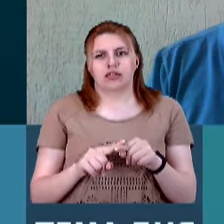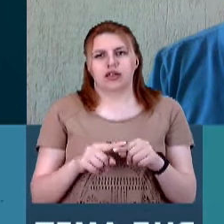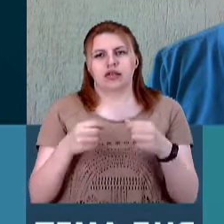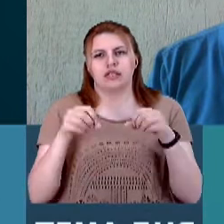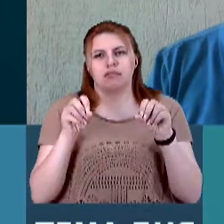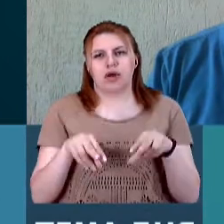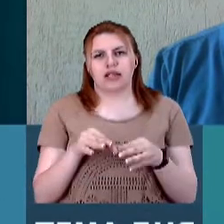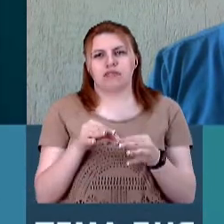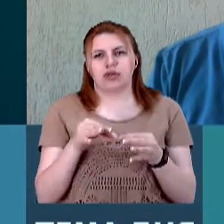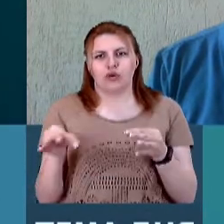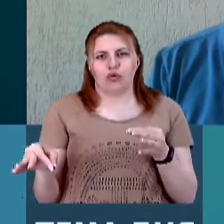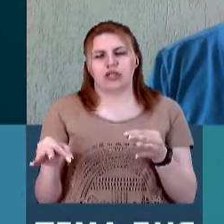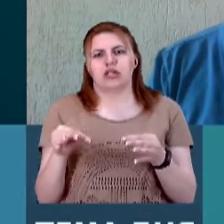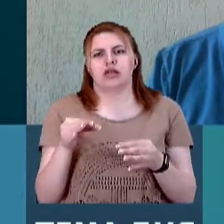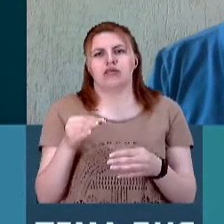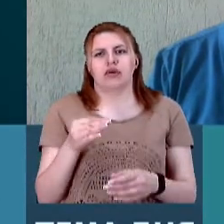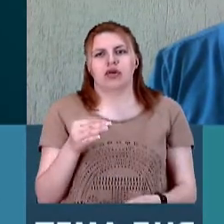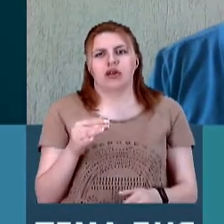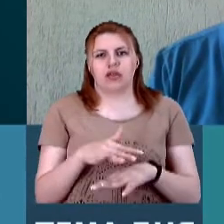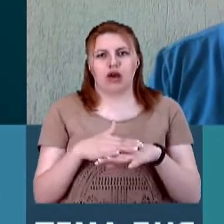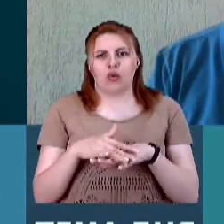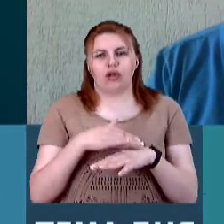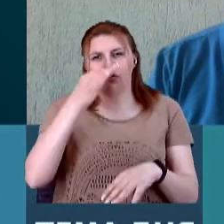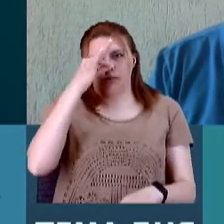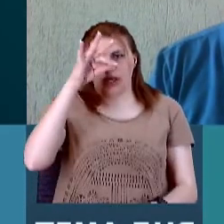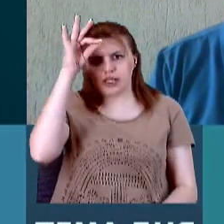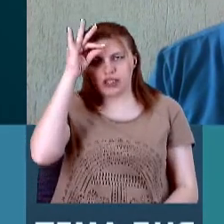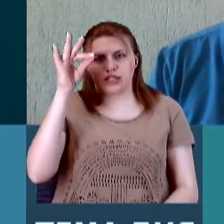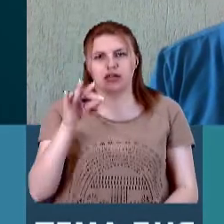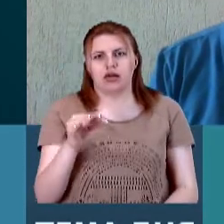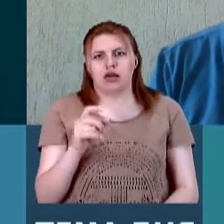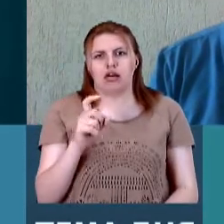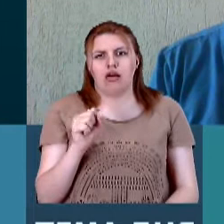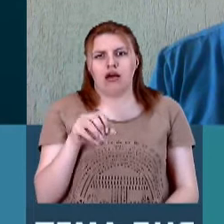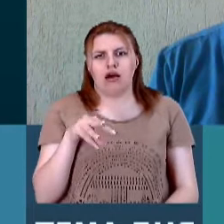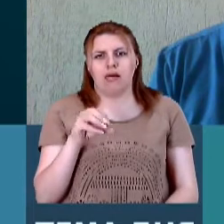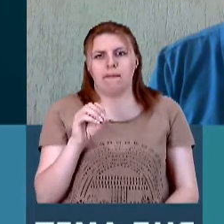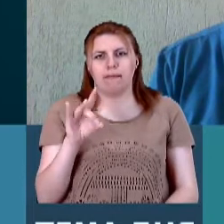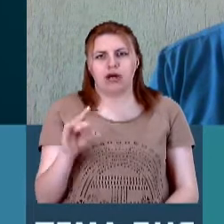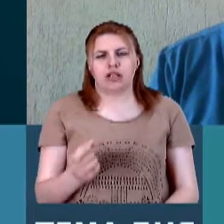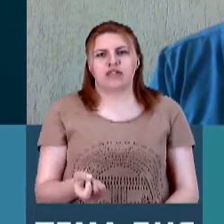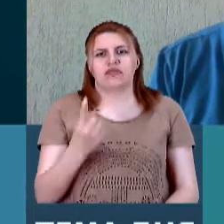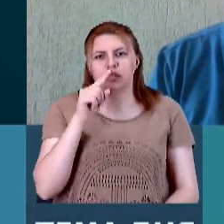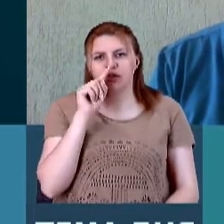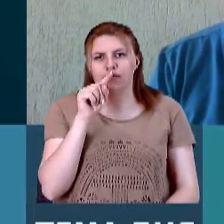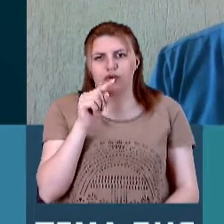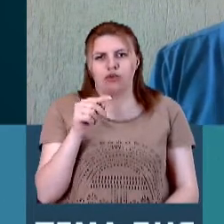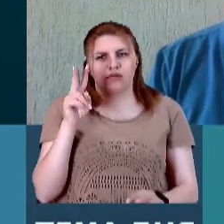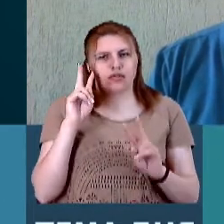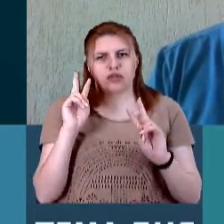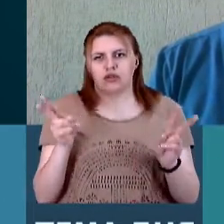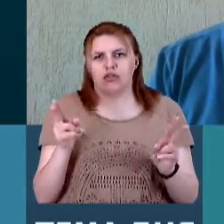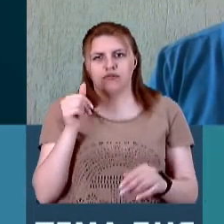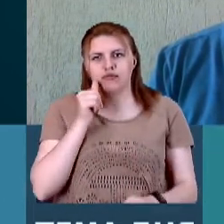спецпідрозділів власне народної міліції, зокрема броньований «Хаммер». Звідки він взявся в Луганську, для мене це велика загадка.